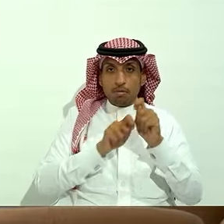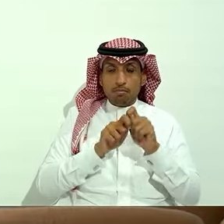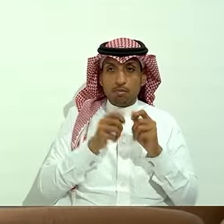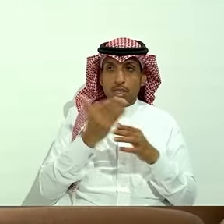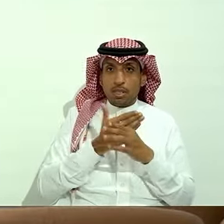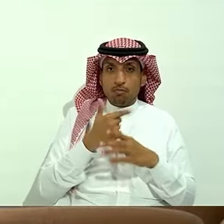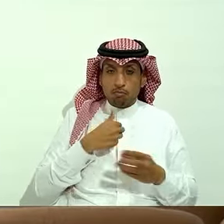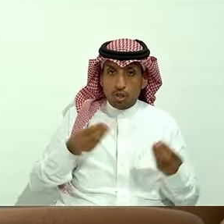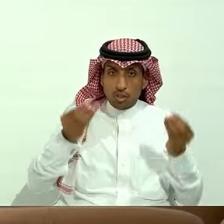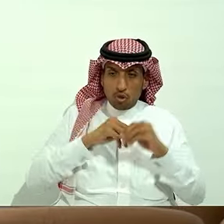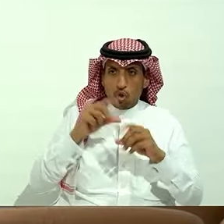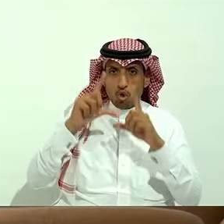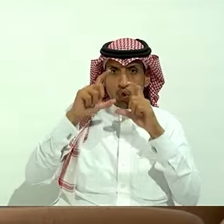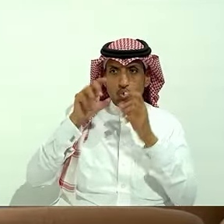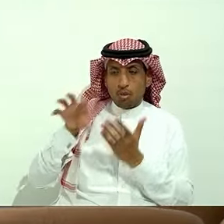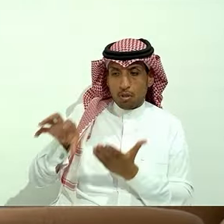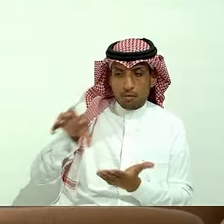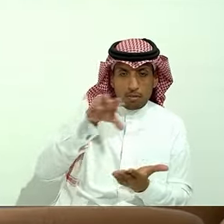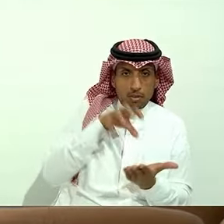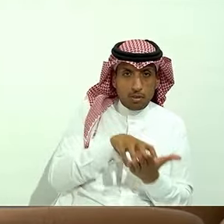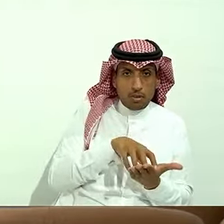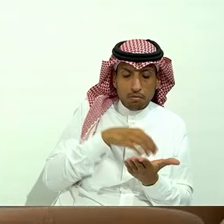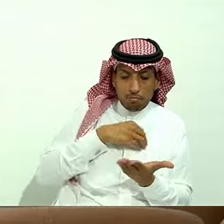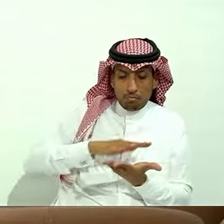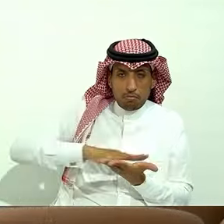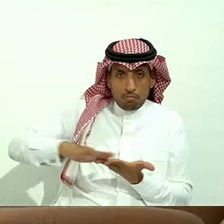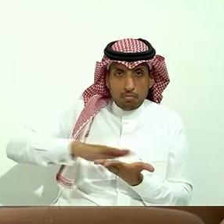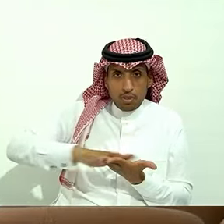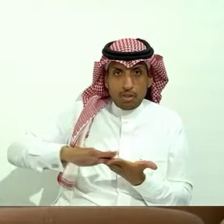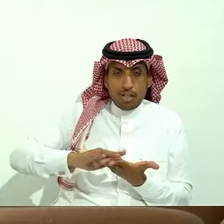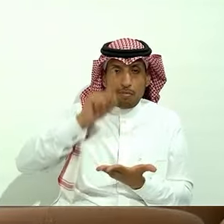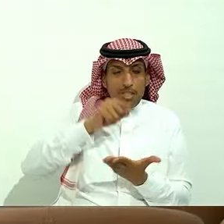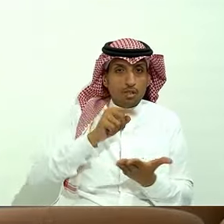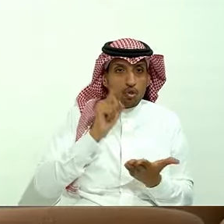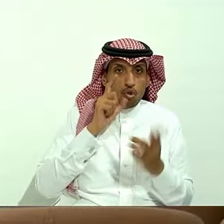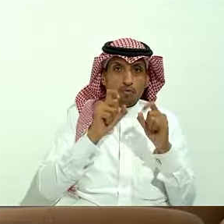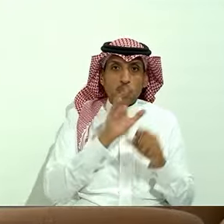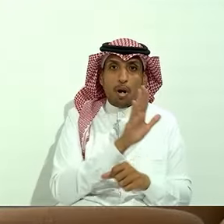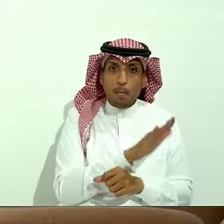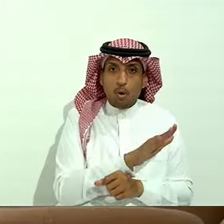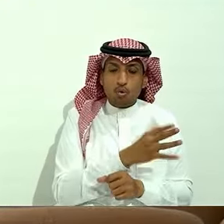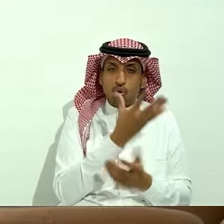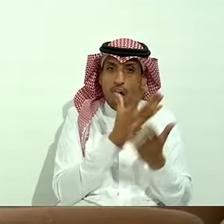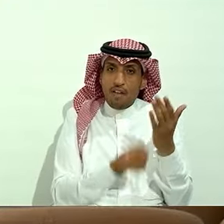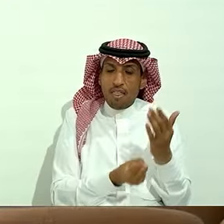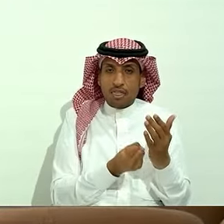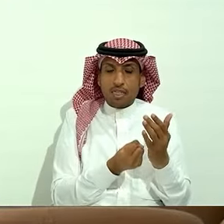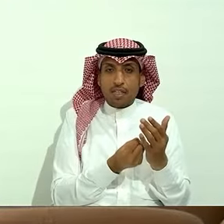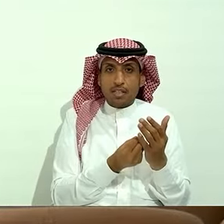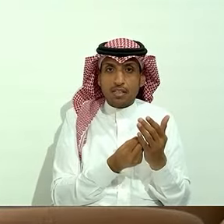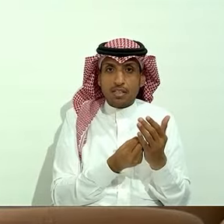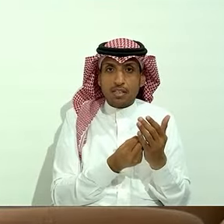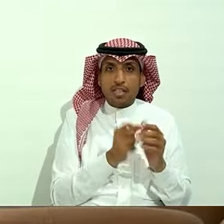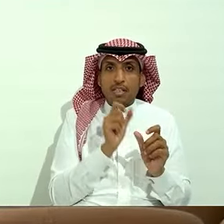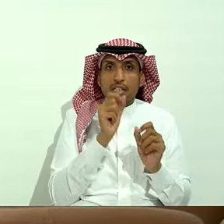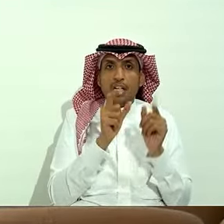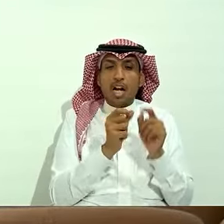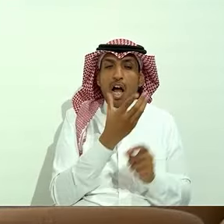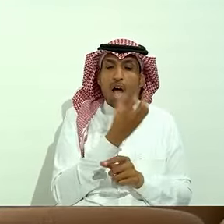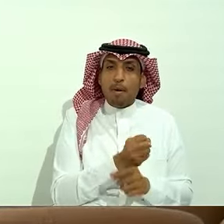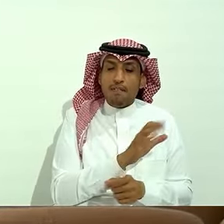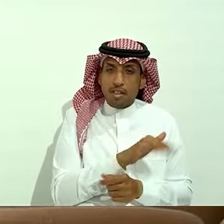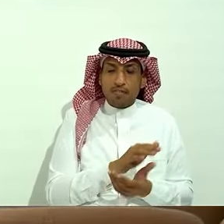أنا أخذ صورة من كتاب أسكانت، غير لما تكون الصورة أوريدي محفوظة بموثقة في